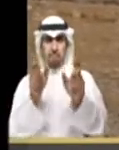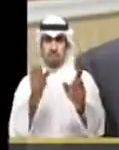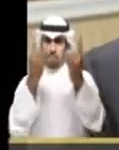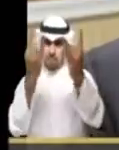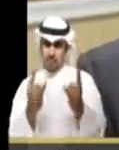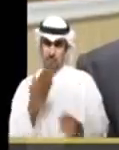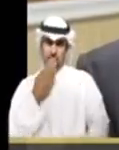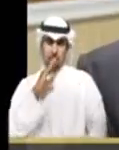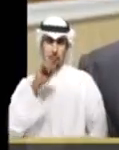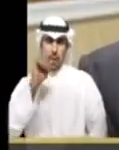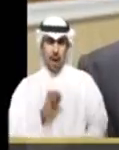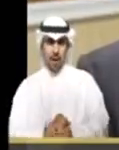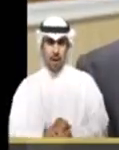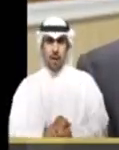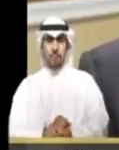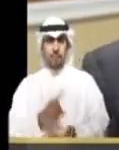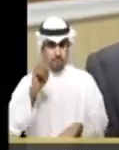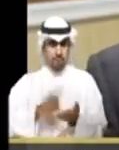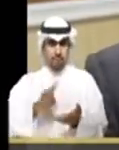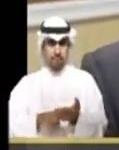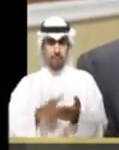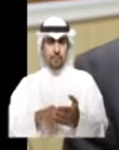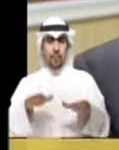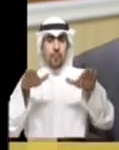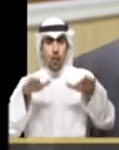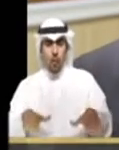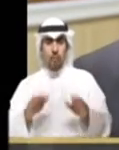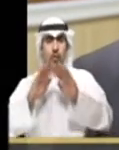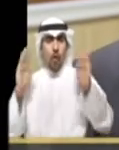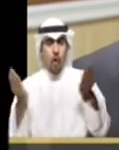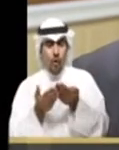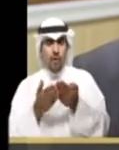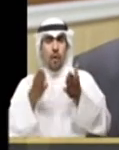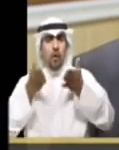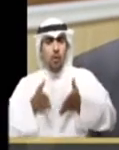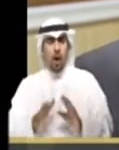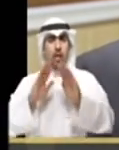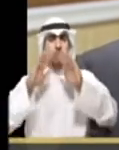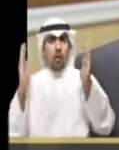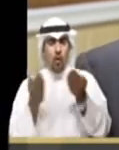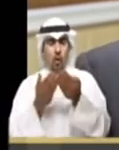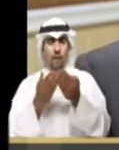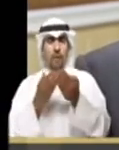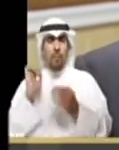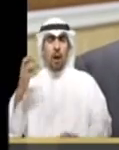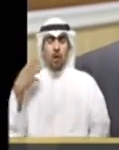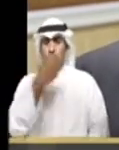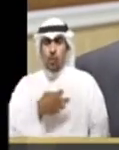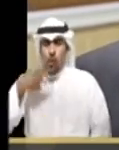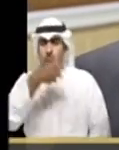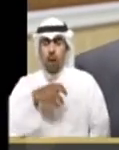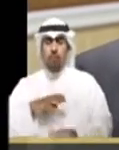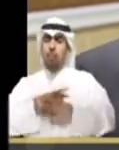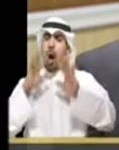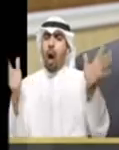الكارثة. لا توجد لنا، صارت العمليات، صارت السونر وصارت الولادة، كلها تم غلقها.